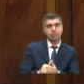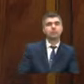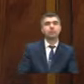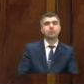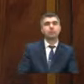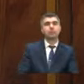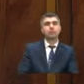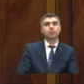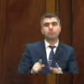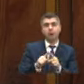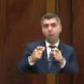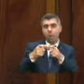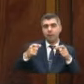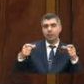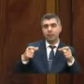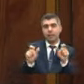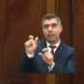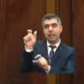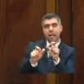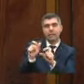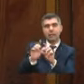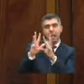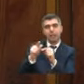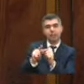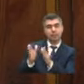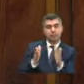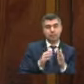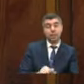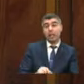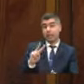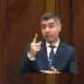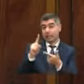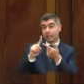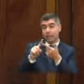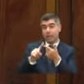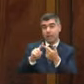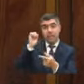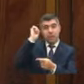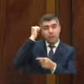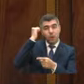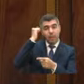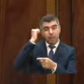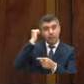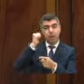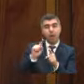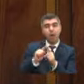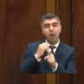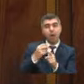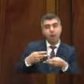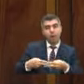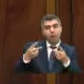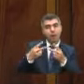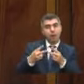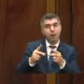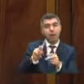توسيع قائمة المستفيدين من برنامج تيسير، تفعيل خارطة الطريق لتطوير التكوين المهني المقدمة أمام جلالة الملك حفظه